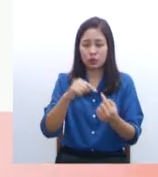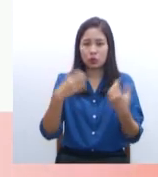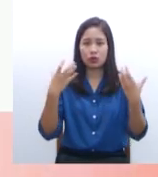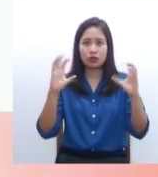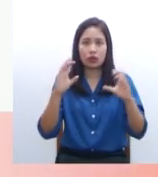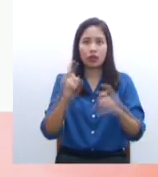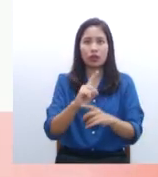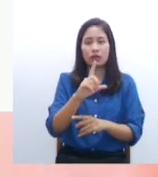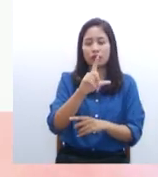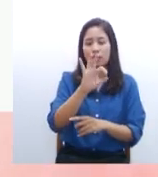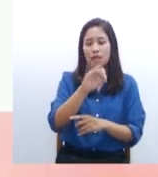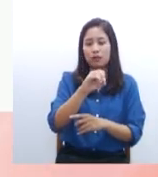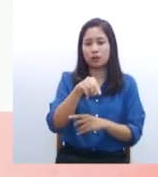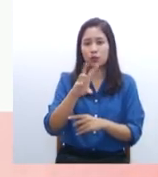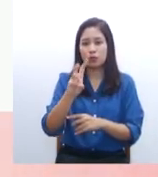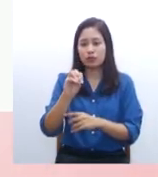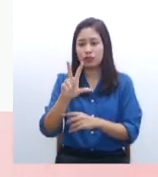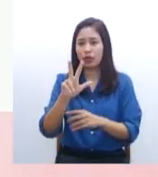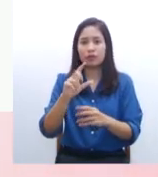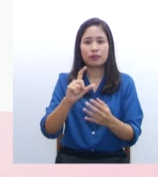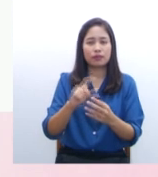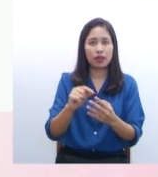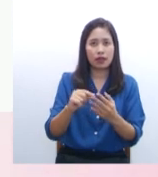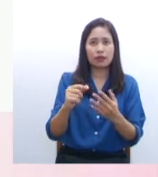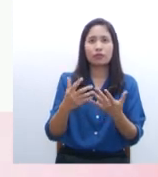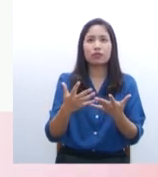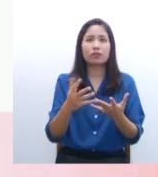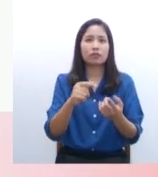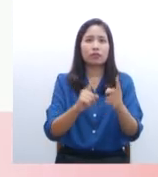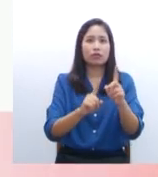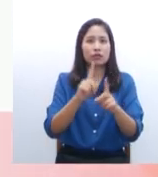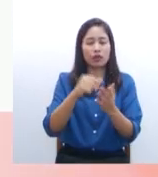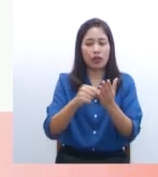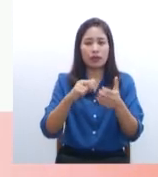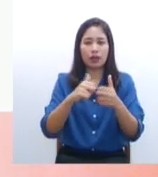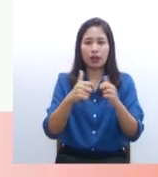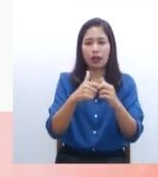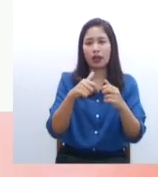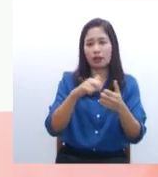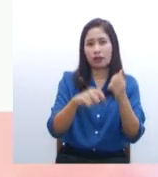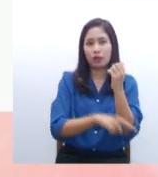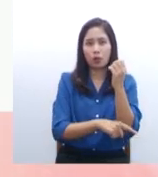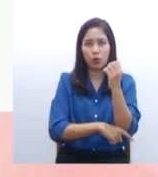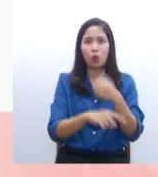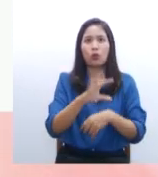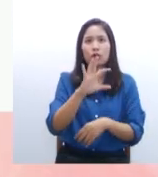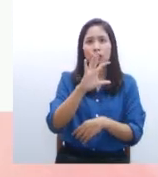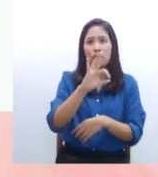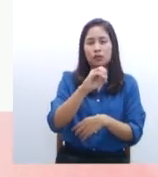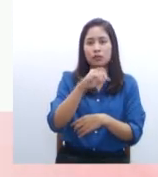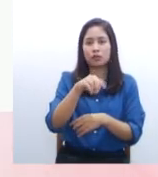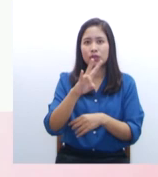แนน 90.63 คะแนนนะครับตัวชี้วัดที่5การแก้ไขปัญหาการทุจริตนะครับได้ 90.71 คะแนนตัวชี้วัด